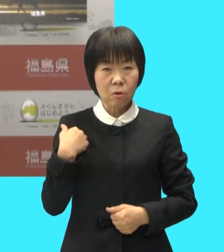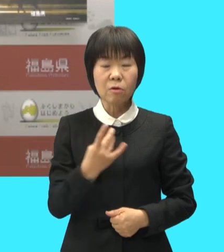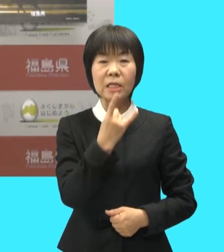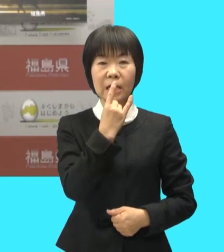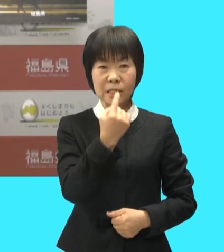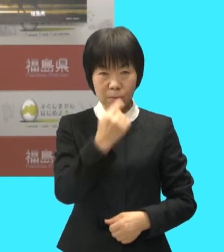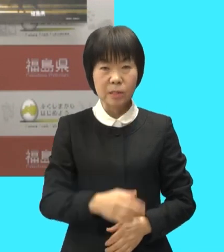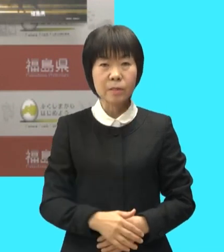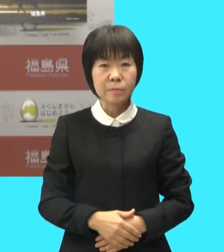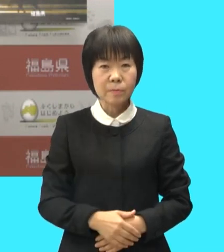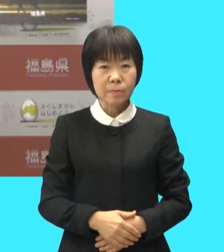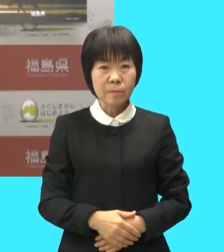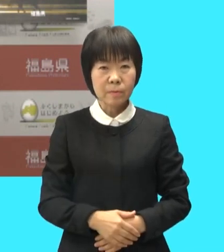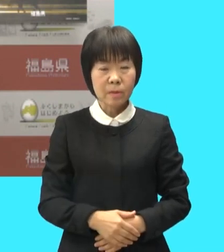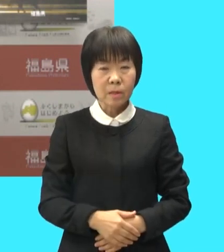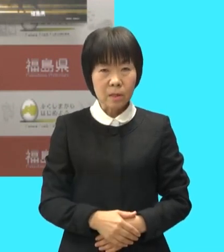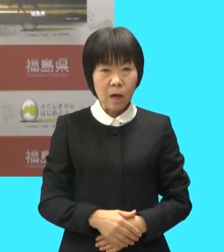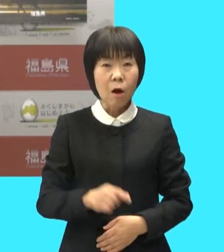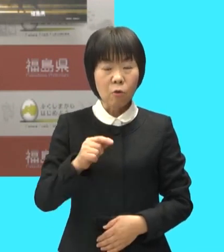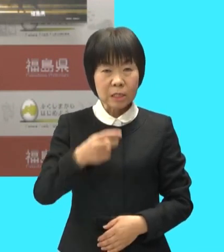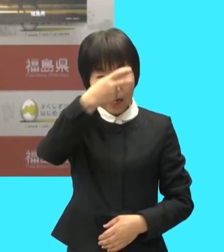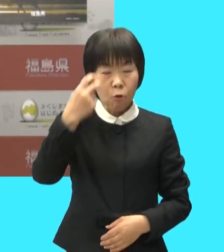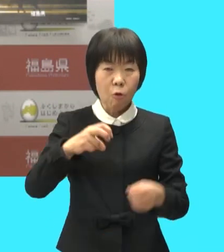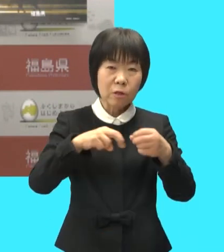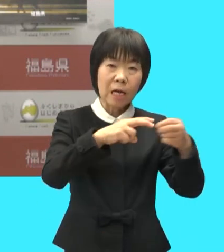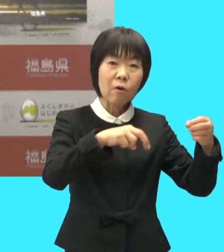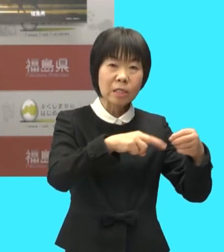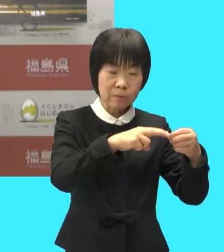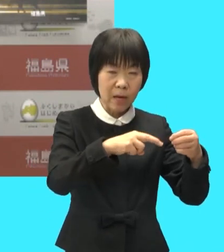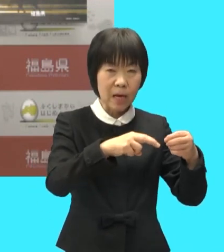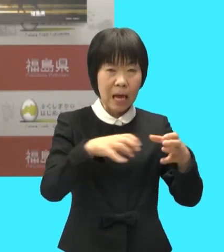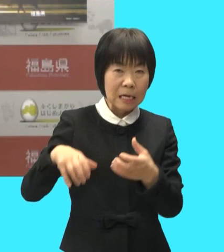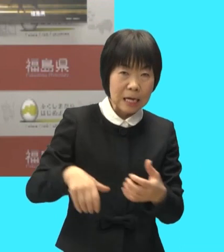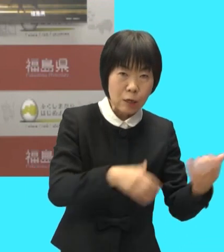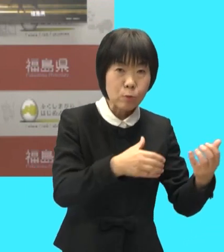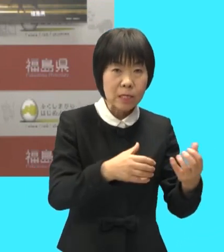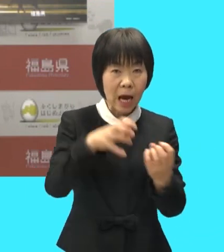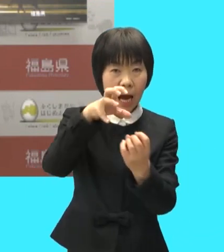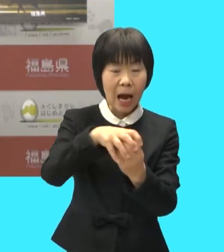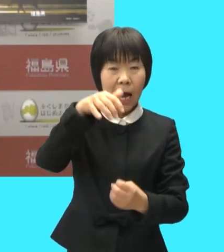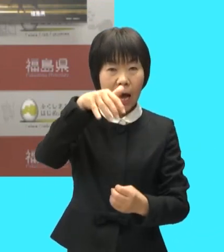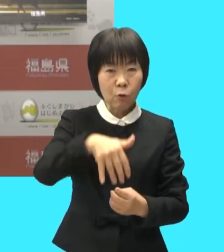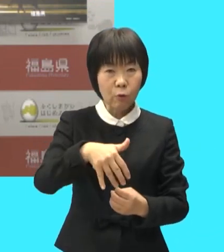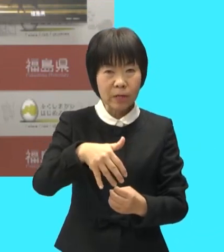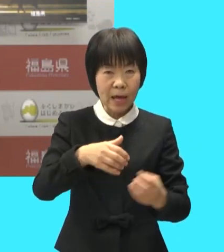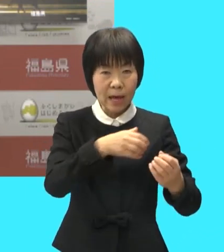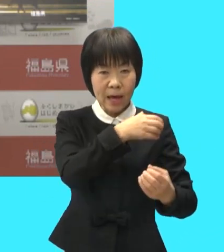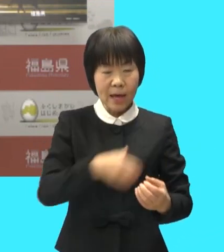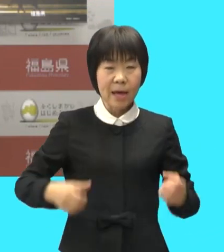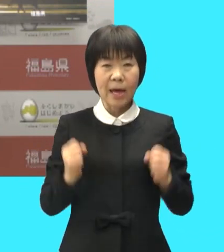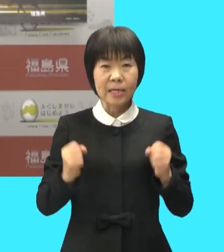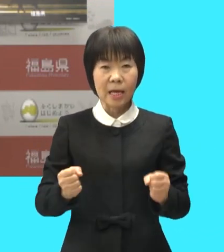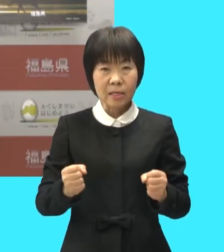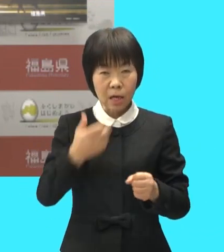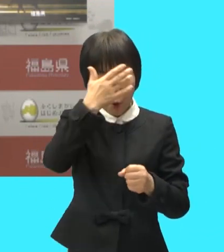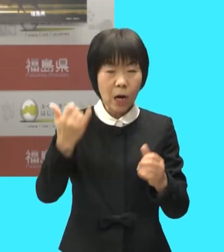。またこうした高校サッカーをはじめ、ラグビーや箱根駅伝など本県の若